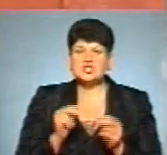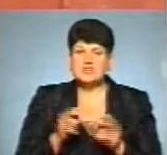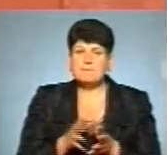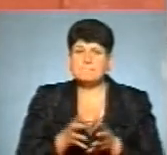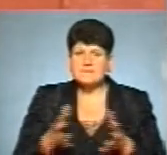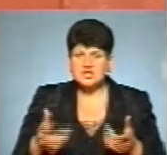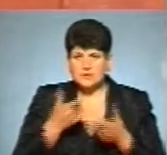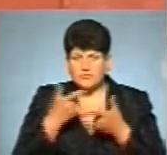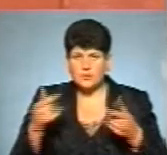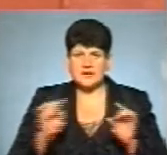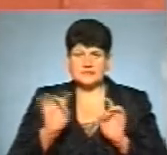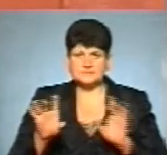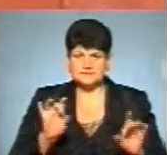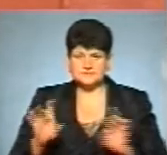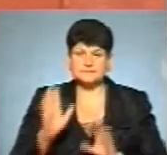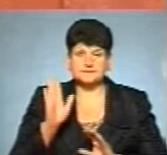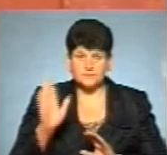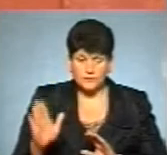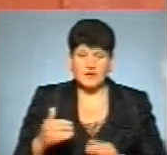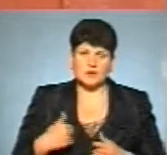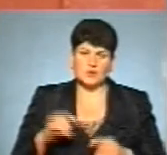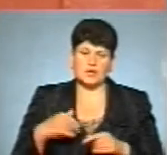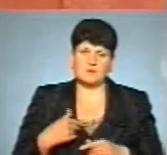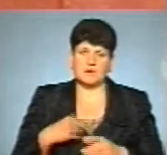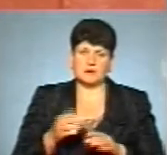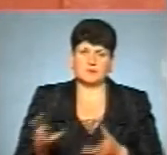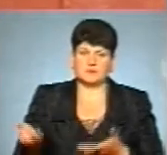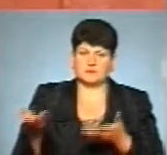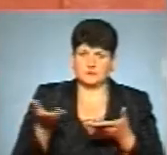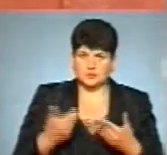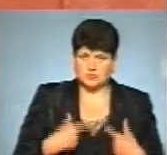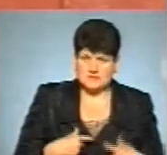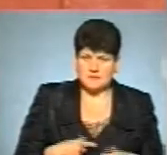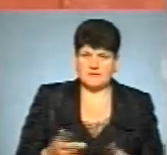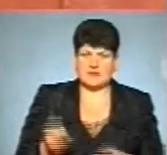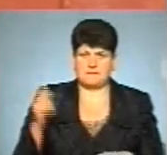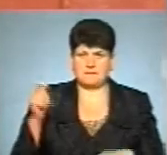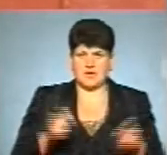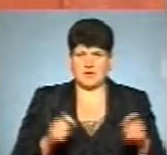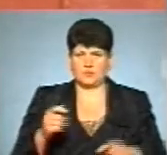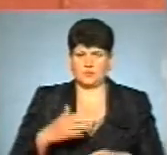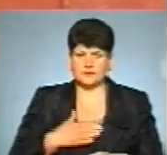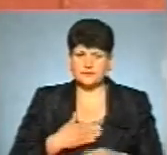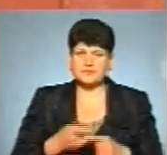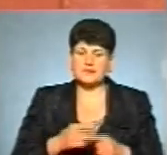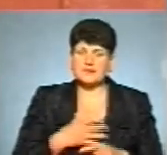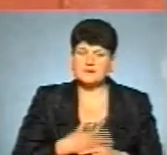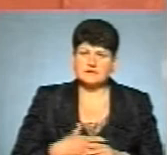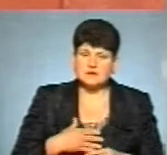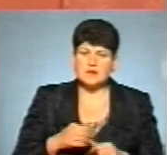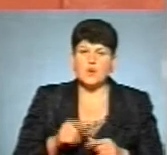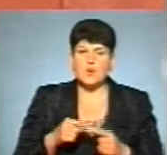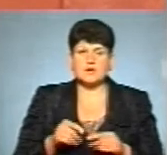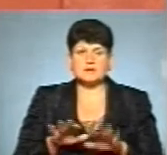інформації ми розповсюдимо, тим більше ми запросимо до себе і до нас приїдуть туристи-екскурсанти. Це важливо. Окрім цього, це все-таки